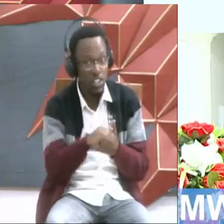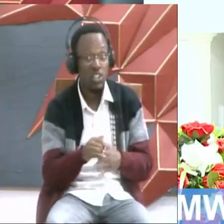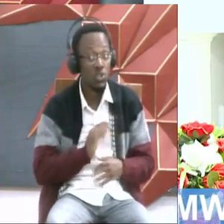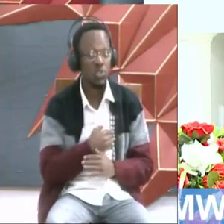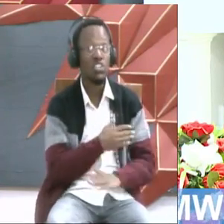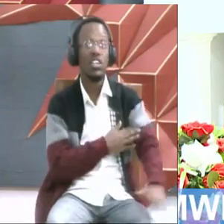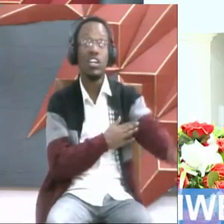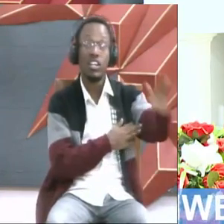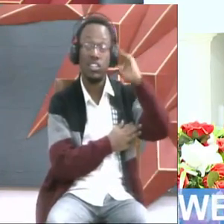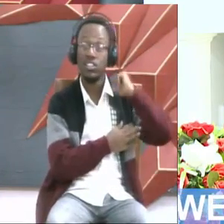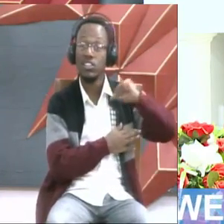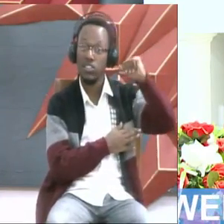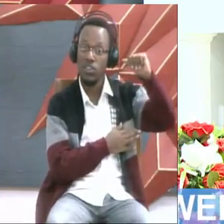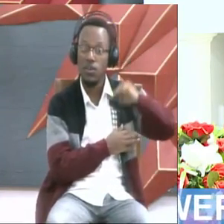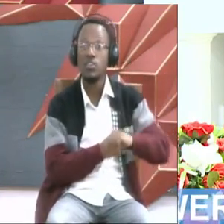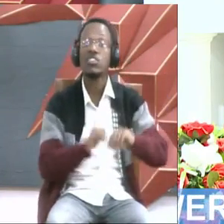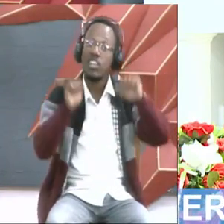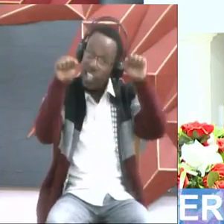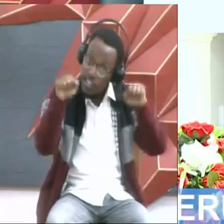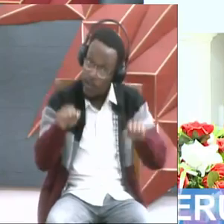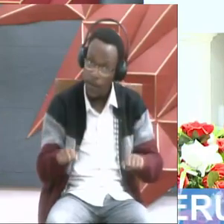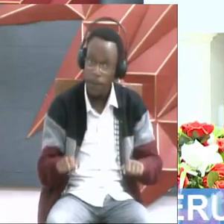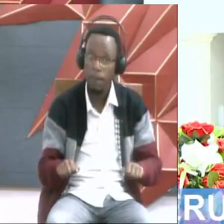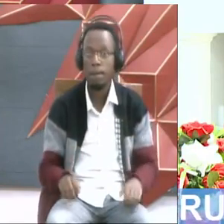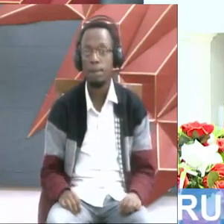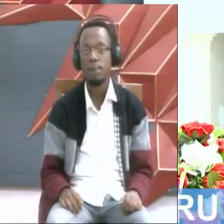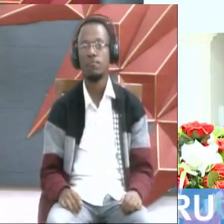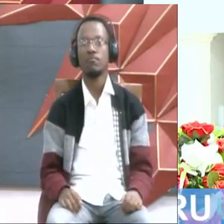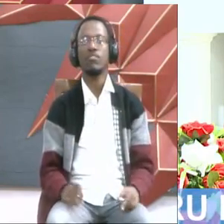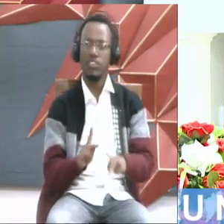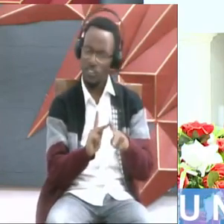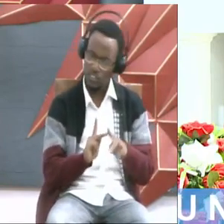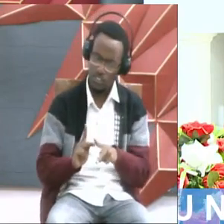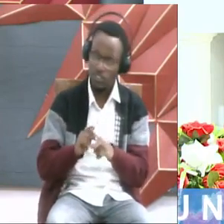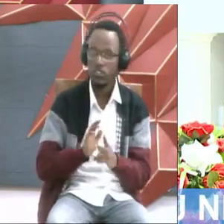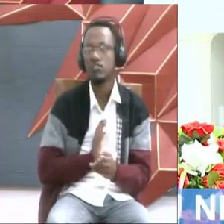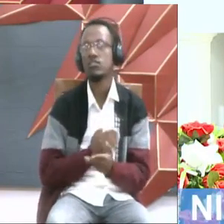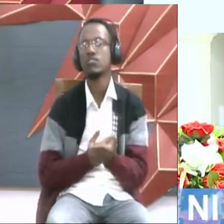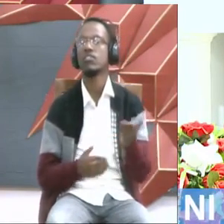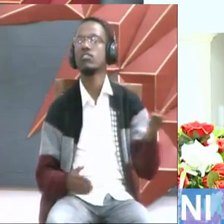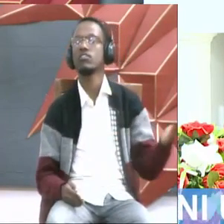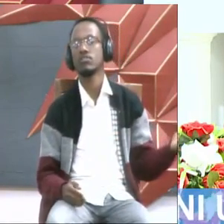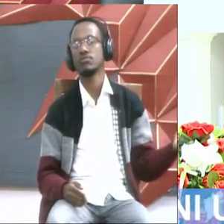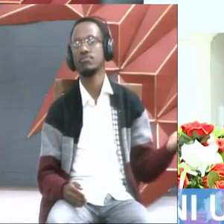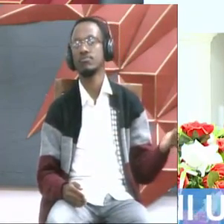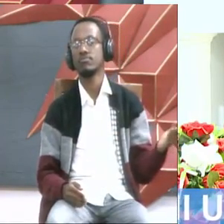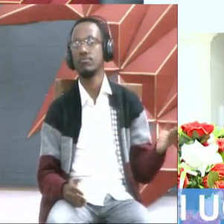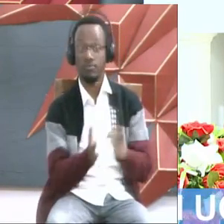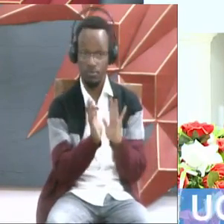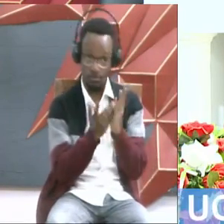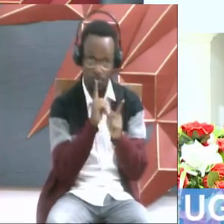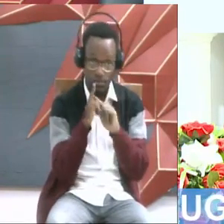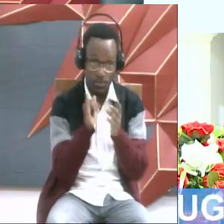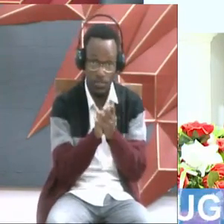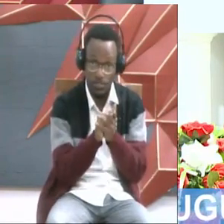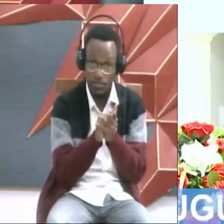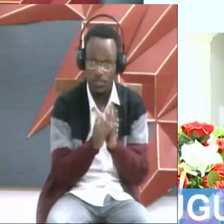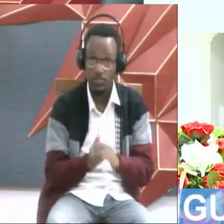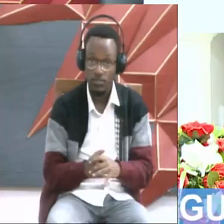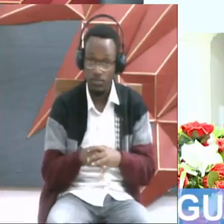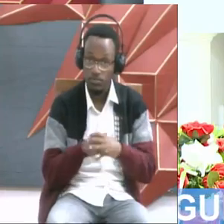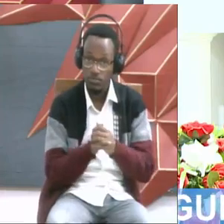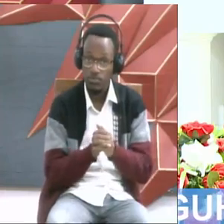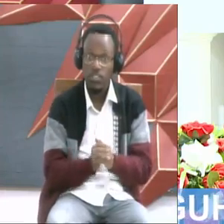yonyine ari ishoboye kuduhagarika neza. Amen. Bibiri ivuga ngo ageze